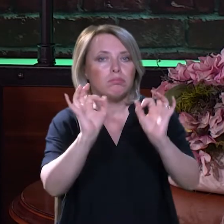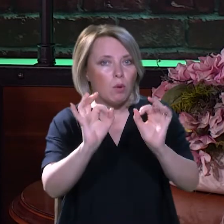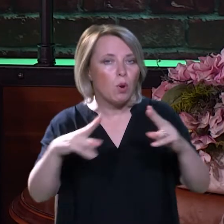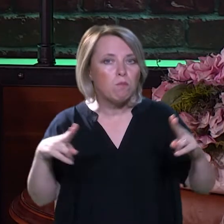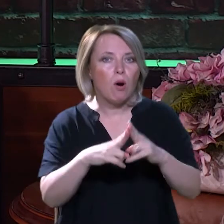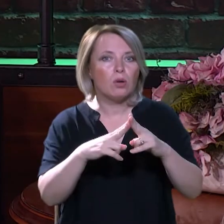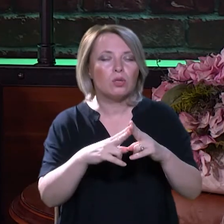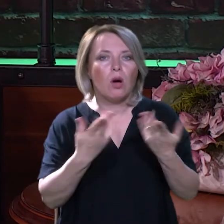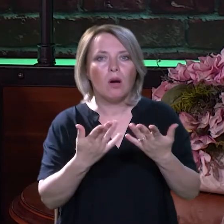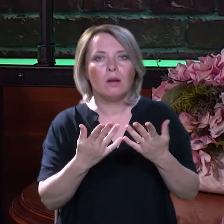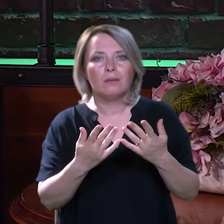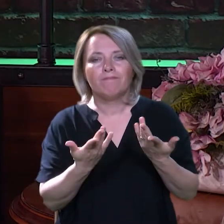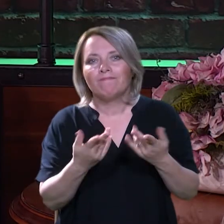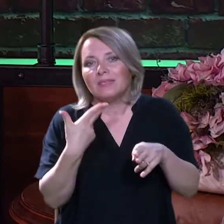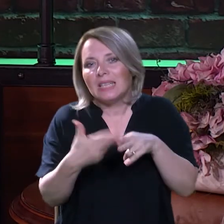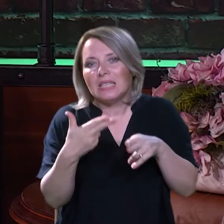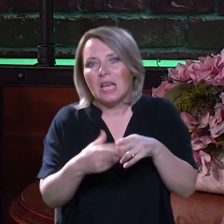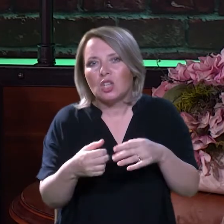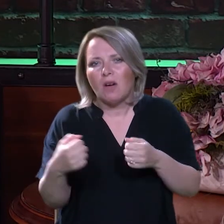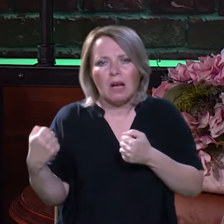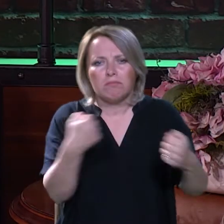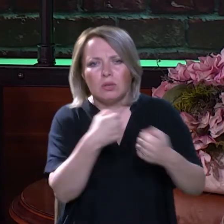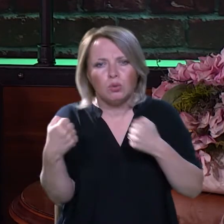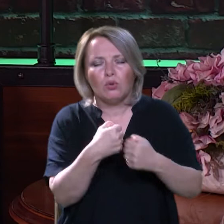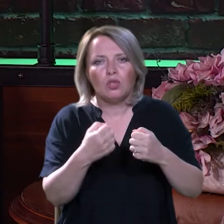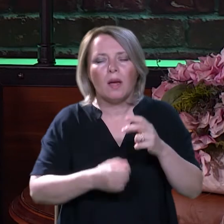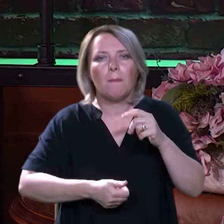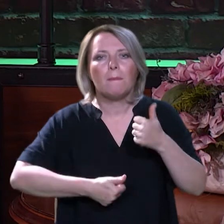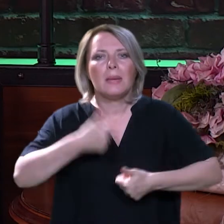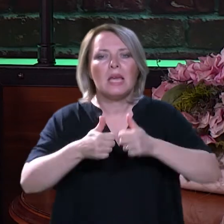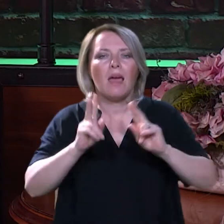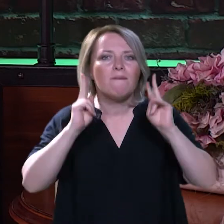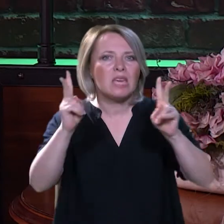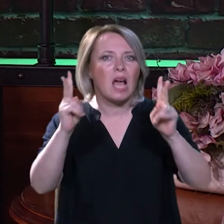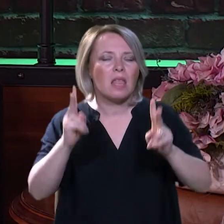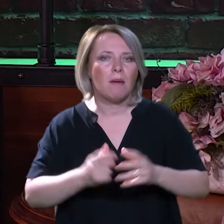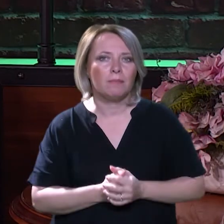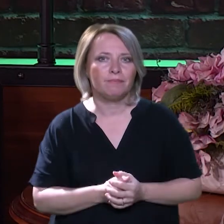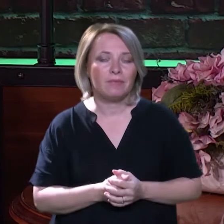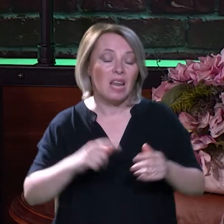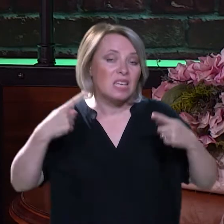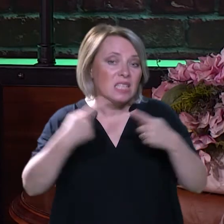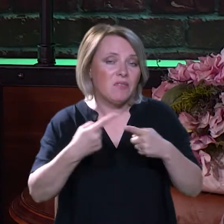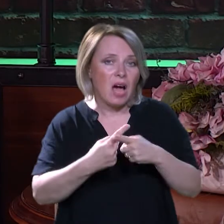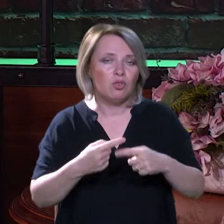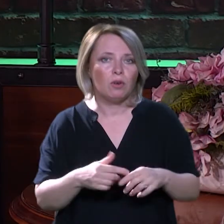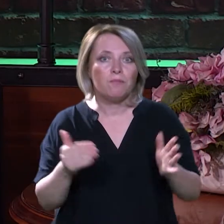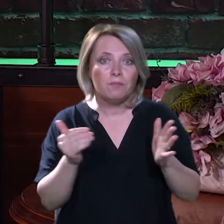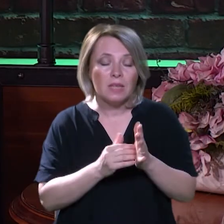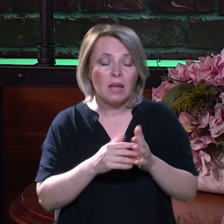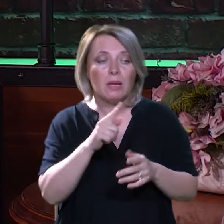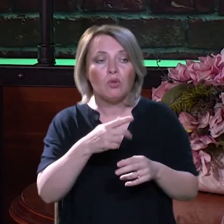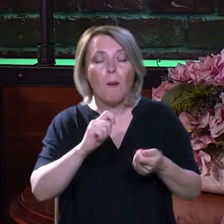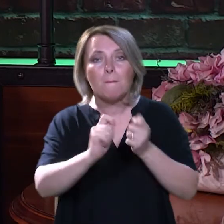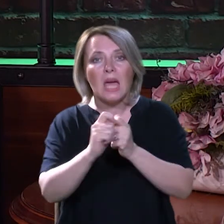uhodan, a to je taj da se ili nešto rješava tučom ili da se rješava vikanjem, svađanjem i slično. Tako da treba uhodati